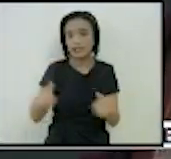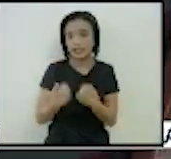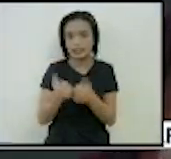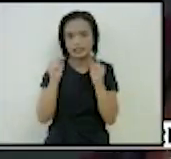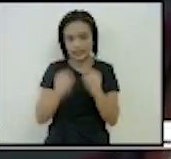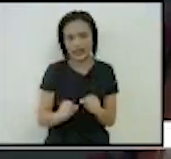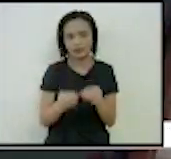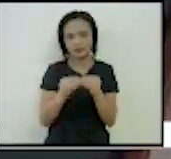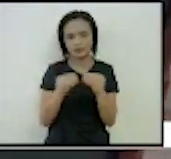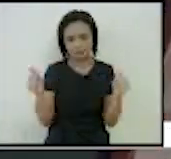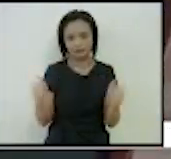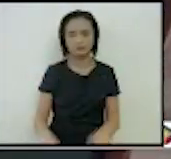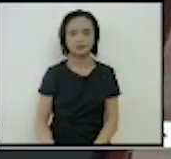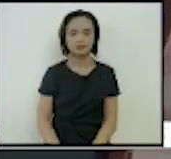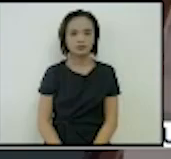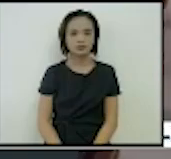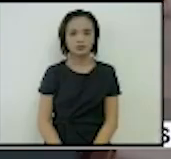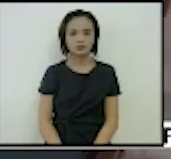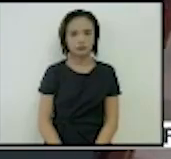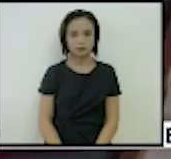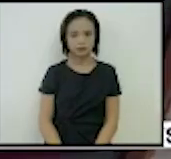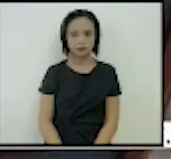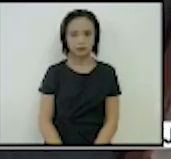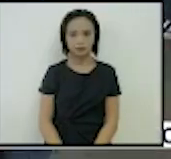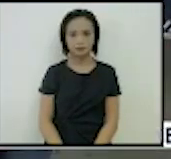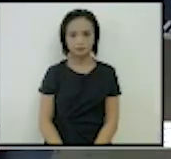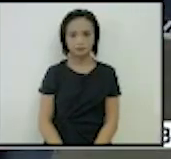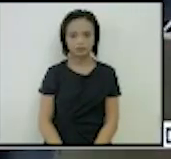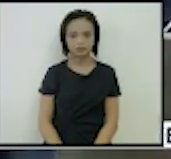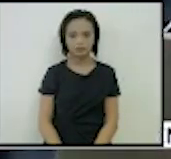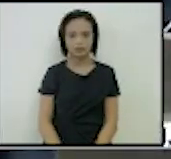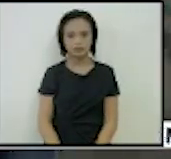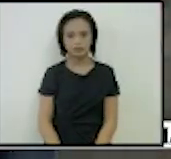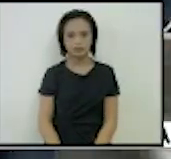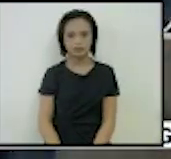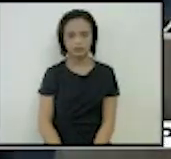Karen Villanda para sa Morning Show ng Bayan, Rise and Shine, Pilipinas.